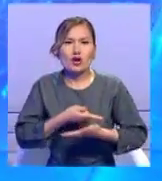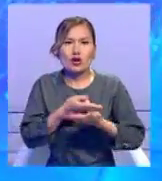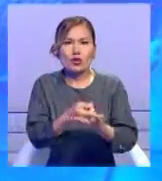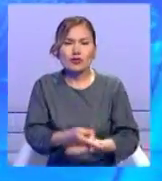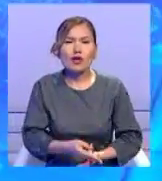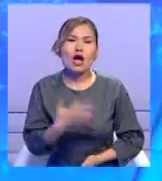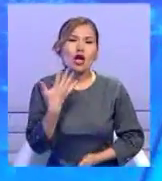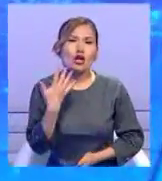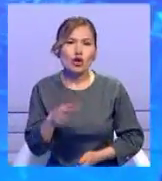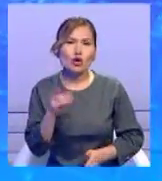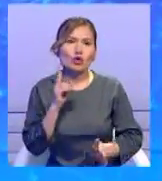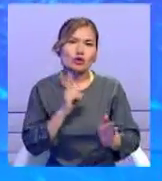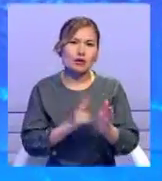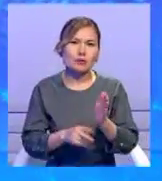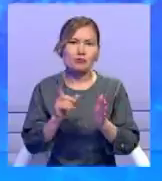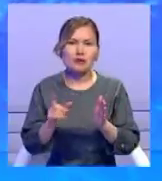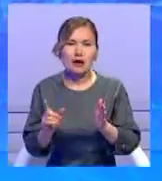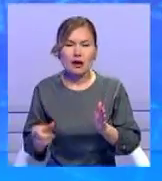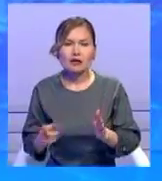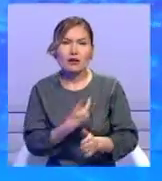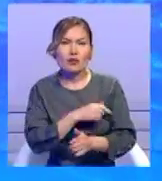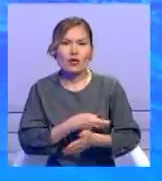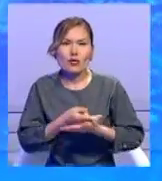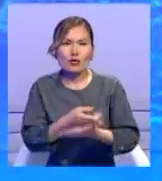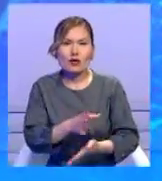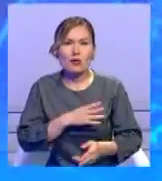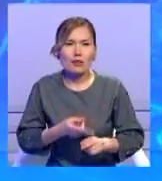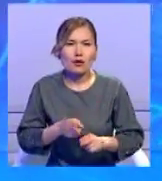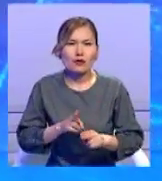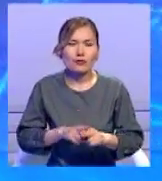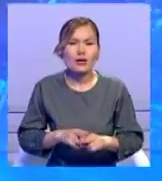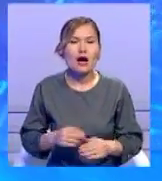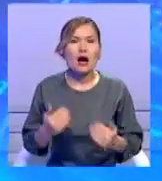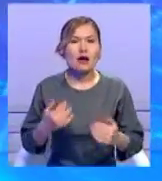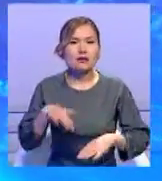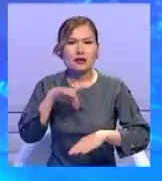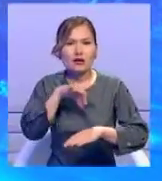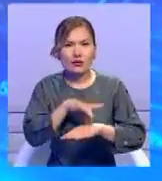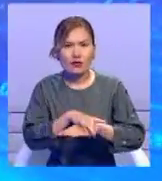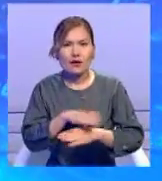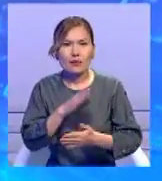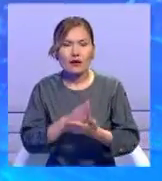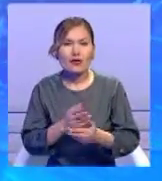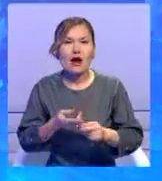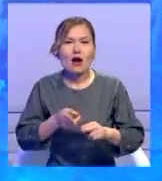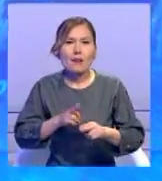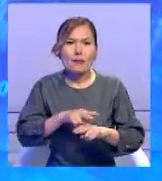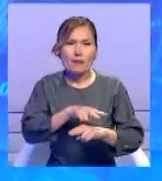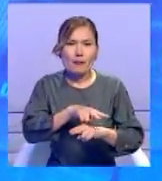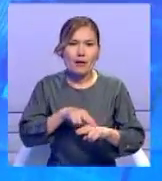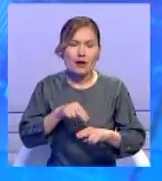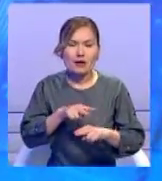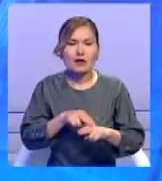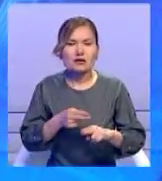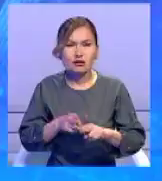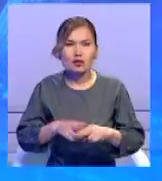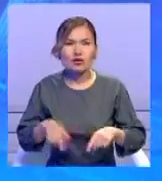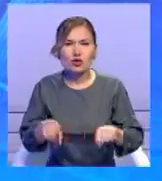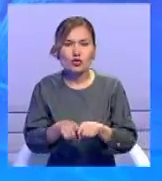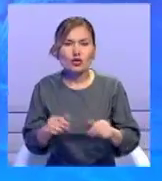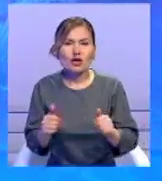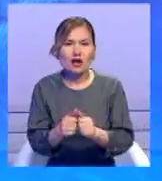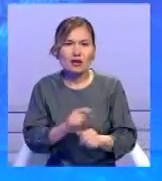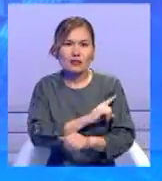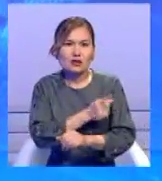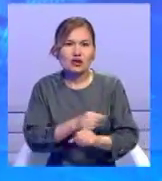бойынша 50-ден 70-ке дейін жетеді. Оқыс оқиға діни рәсім кезінде болған. Кейбір деректерге сенсек, артынша полицейлердің жаттығу лагерінде де жарылыс